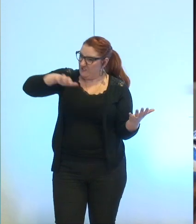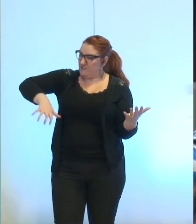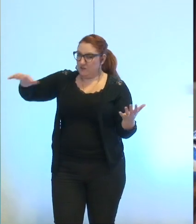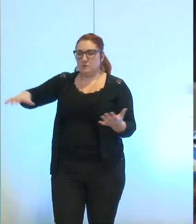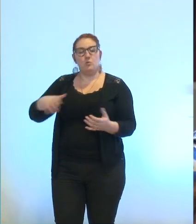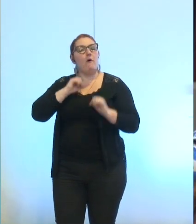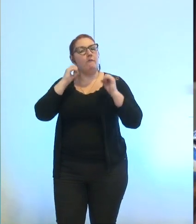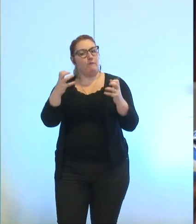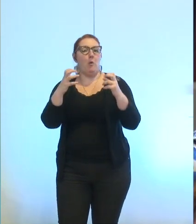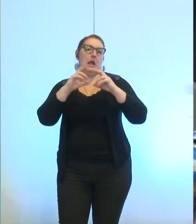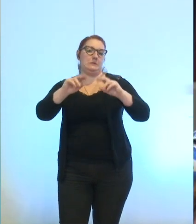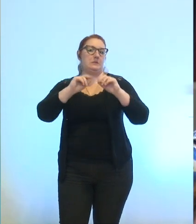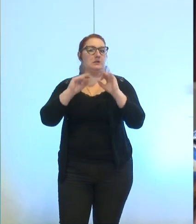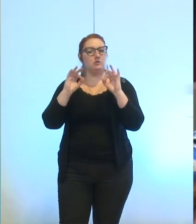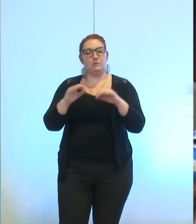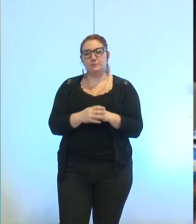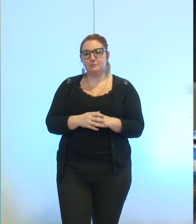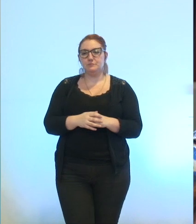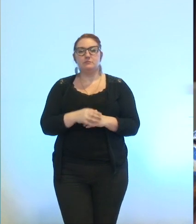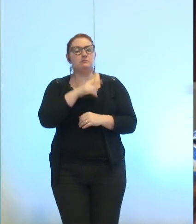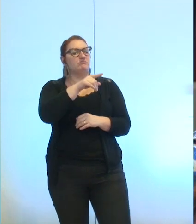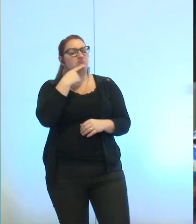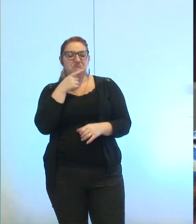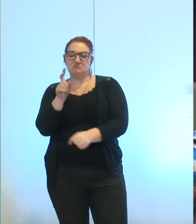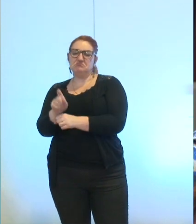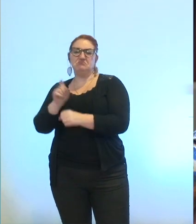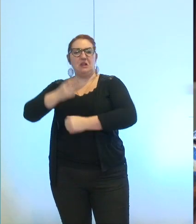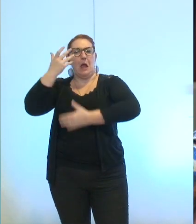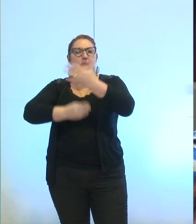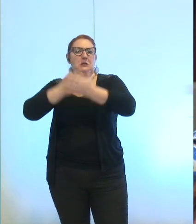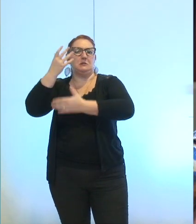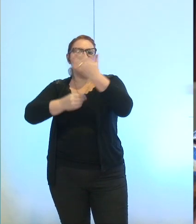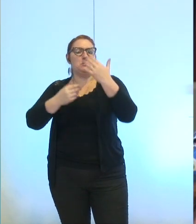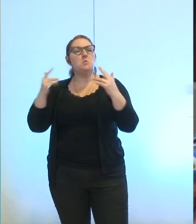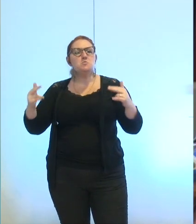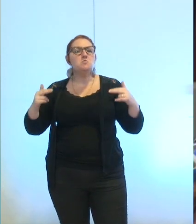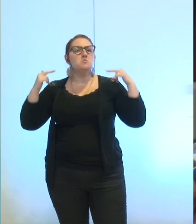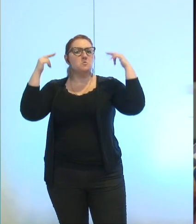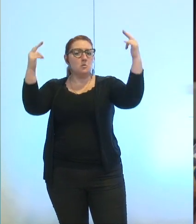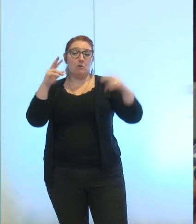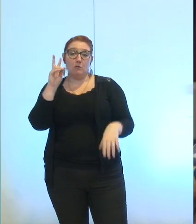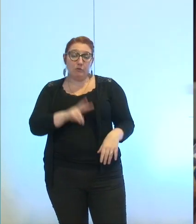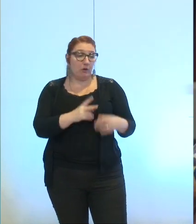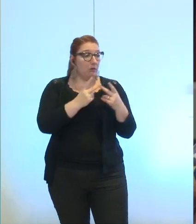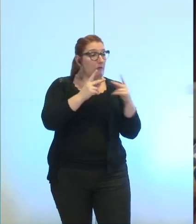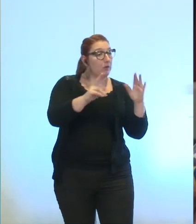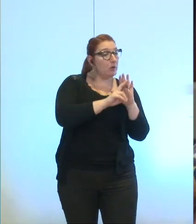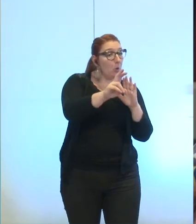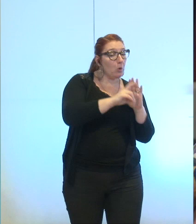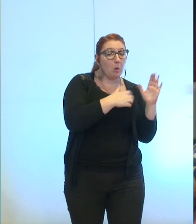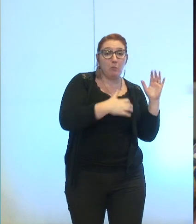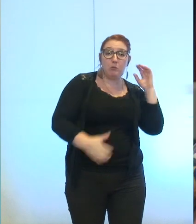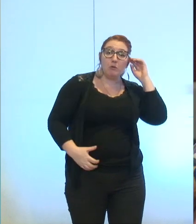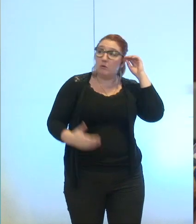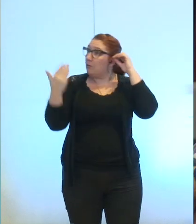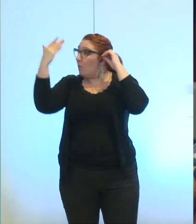l'absentéisme que vous dénoncez n'est pas plus important la ville de Grenoble qu'il ne l'est par ailleurs